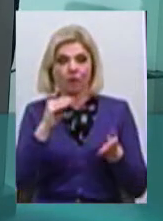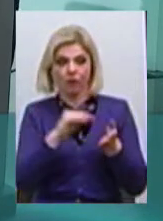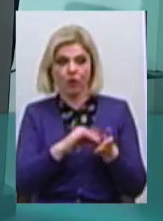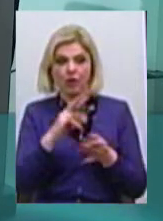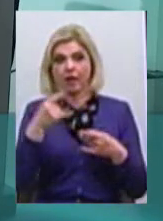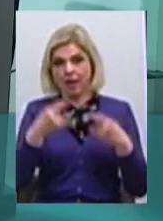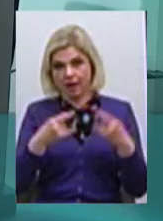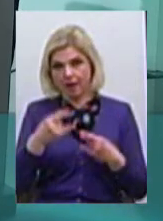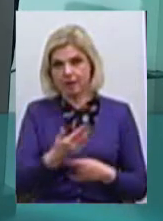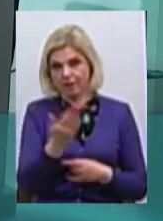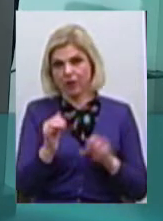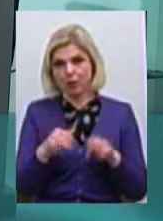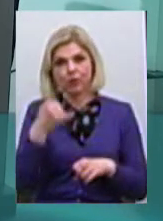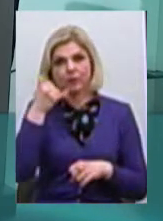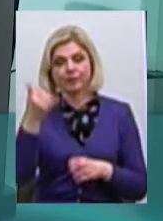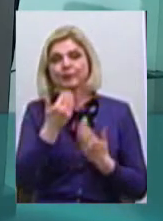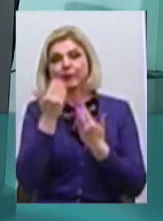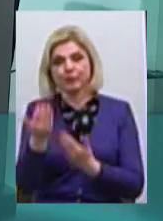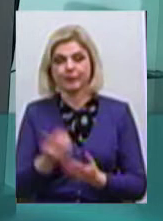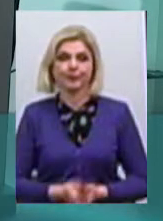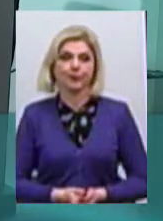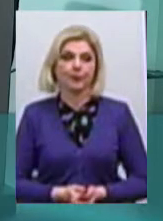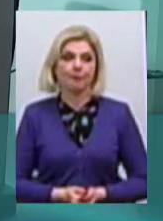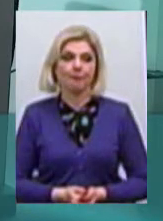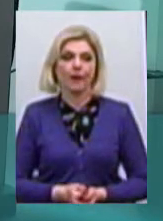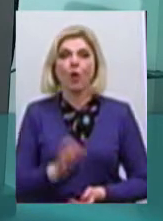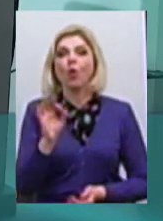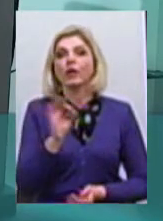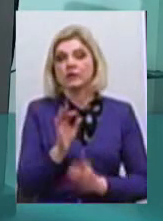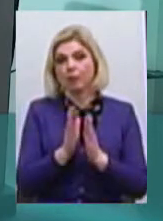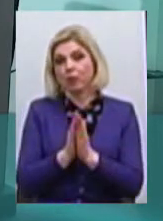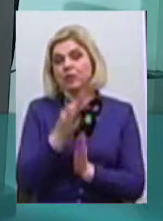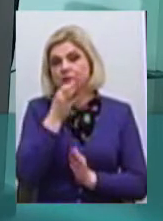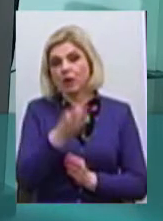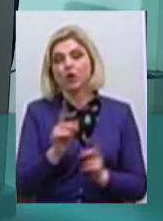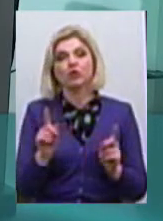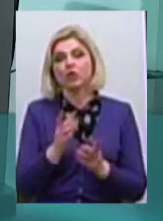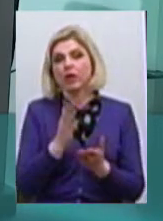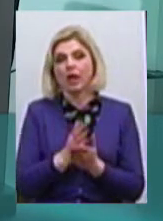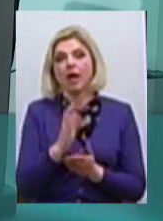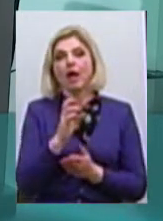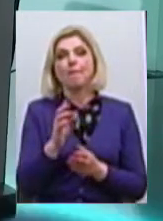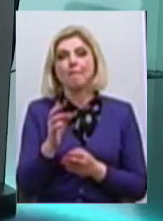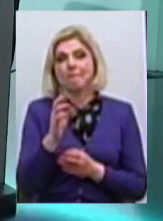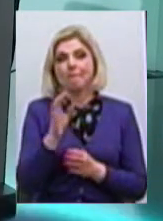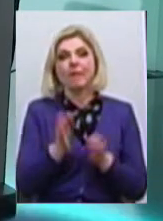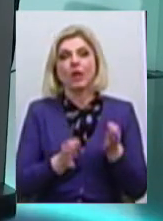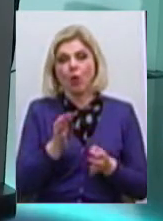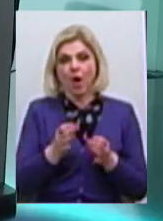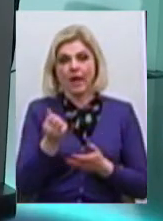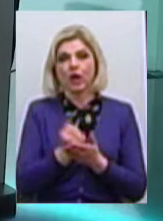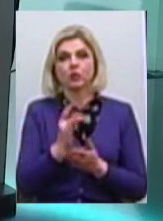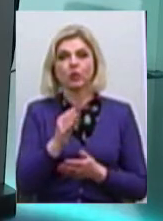будь ласка, що є водними біоресурсами нашої області і які вони мають особливості? Ну, взагалі,